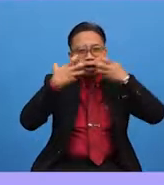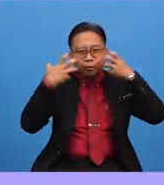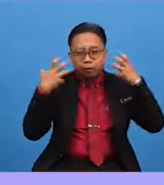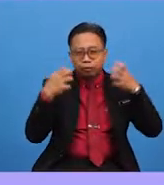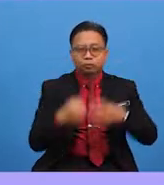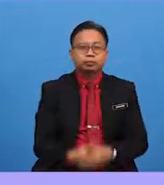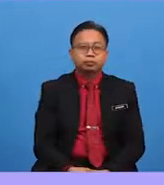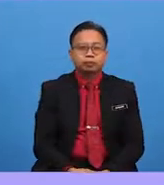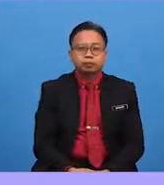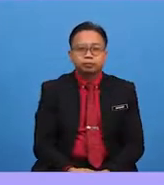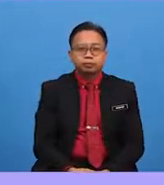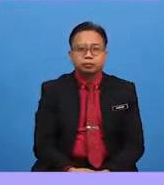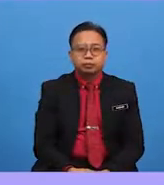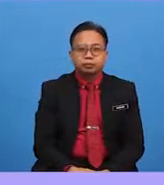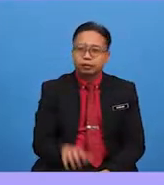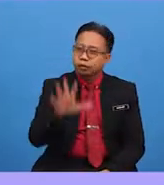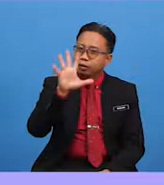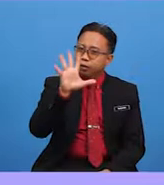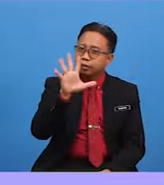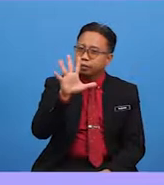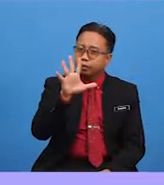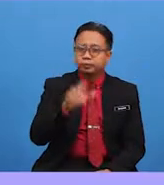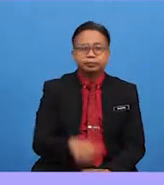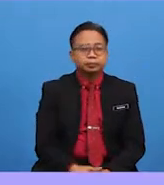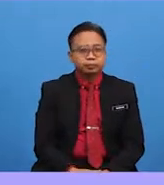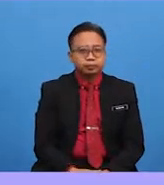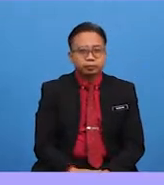Harimau. Perkataan yang kelima,